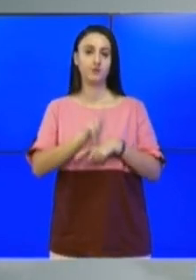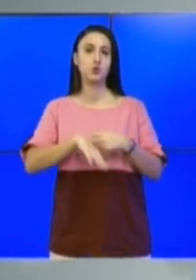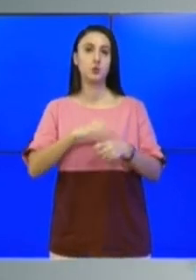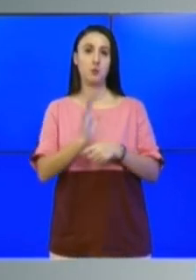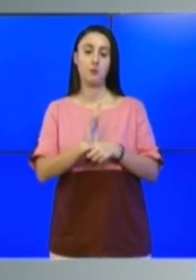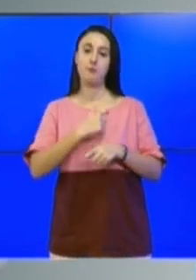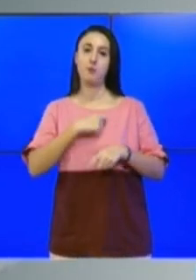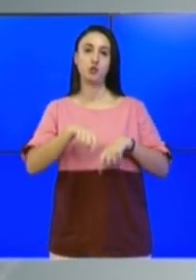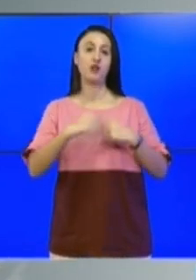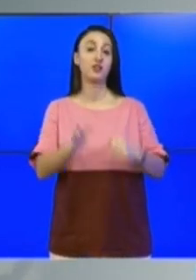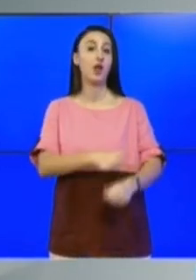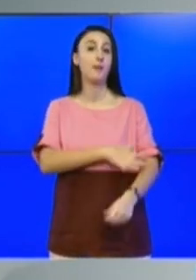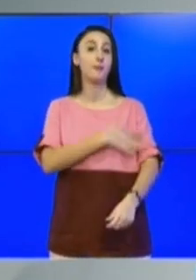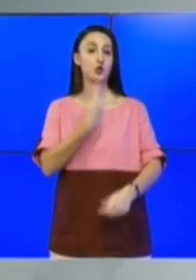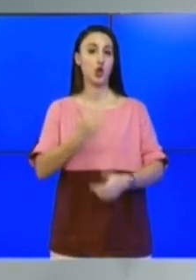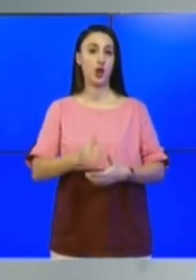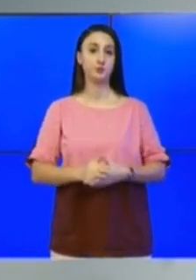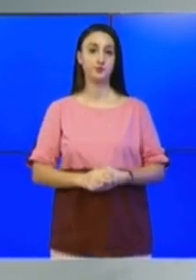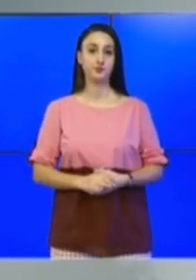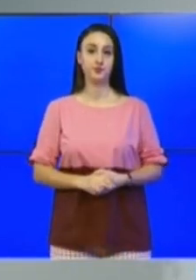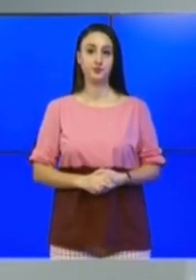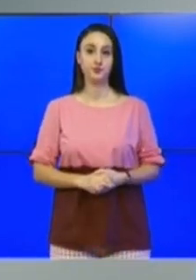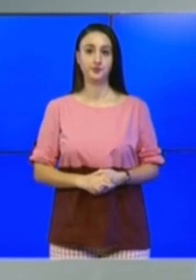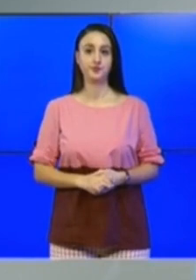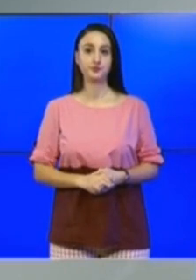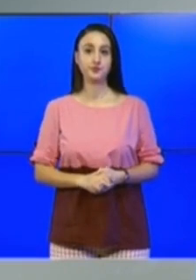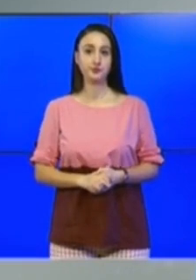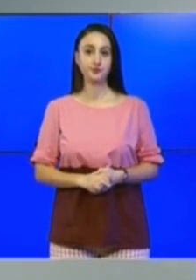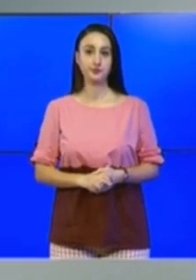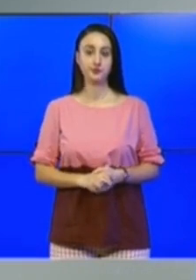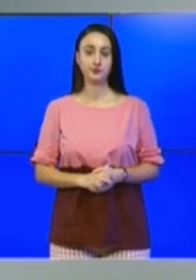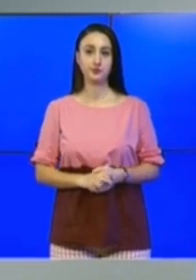avertizăm că urmează imagini și detalii care vă pot afecta emoțional.